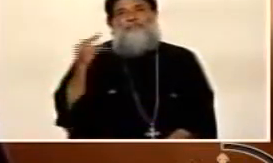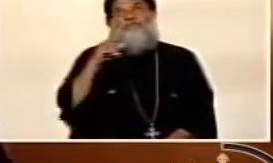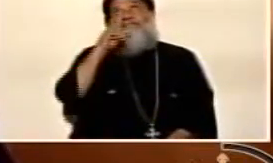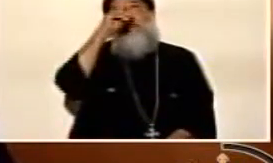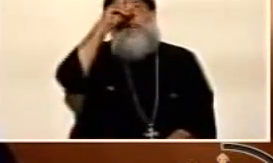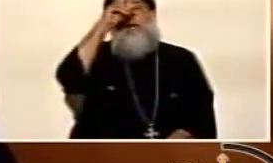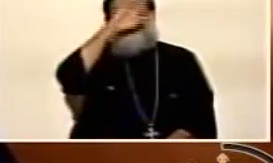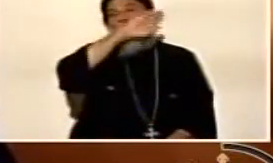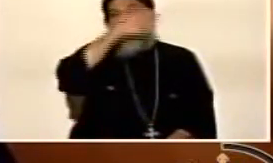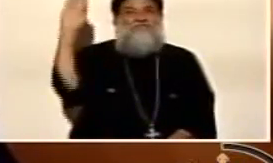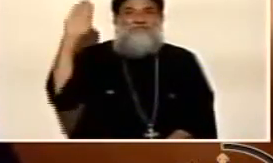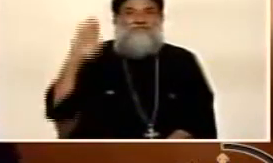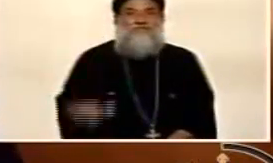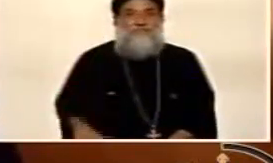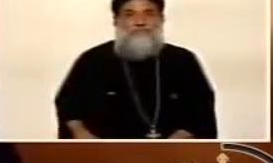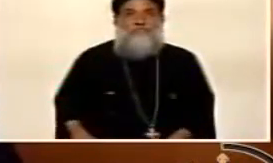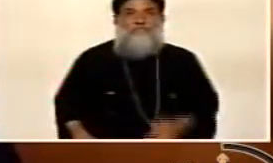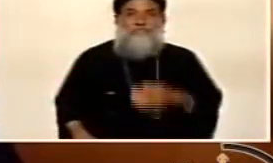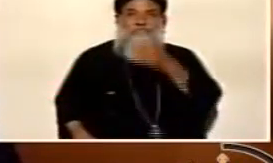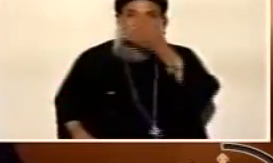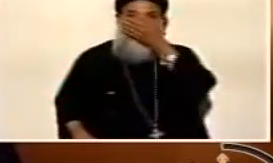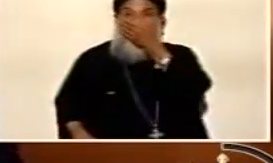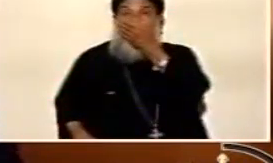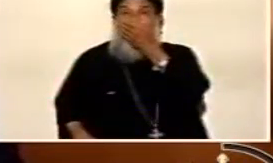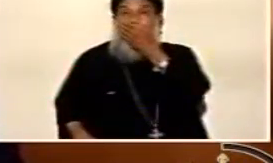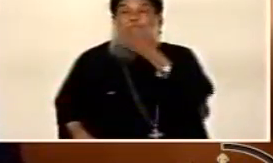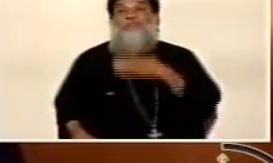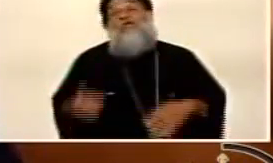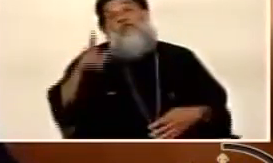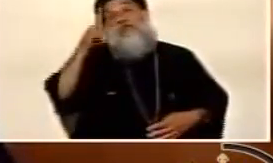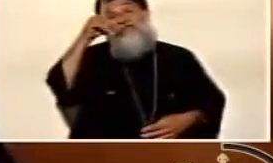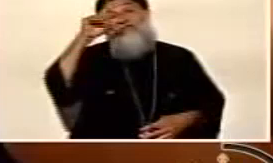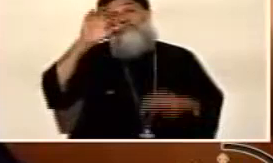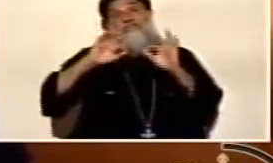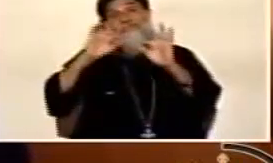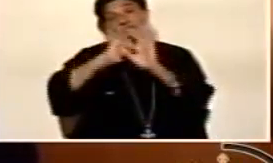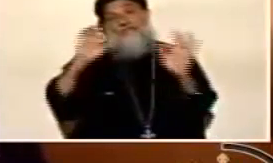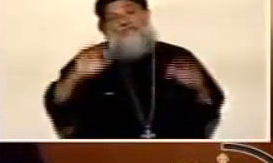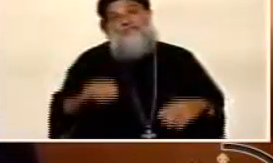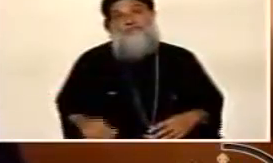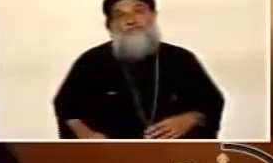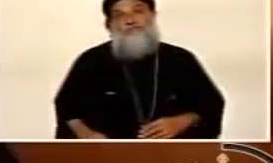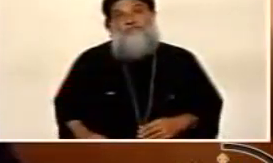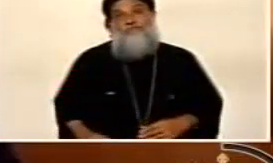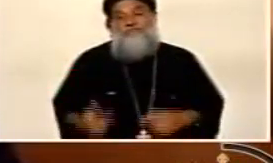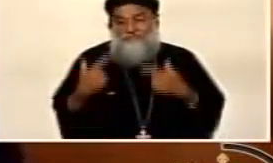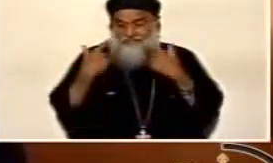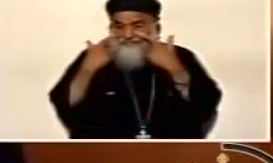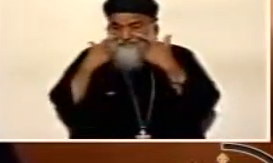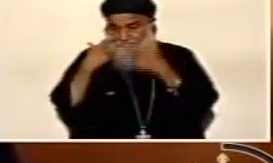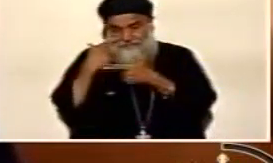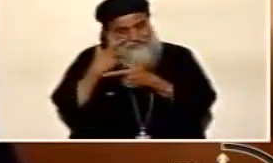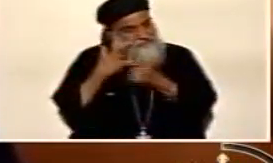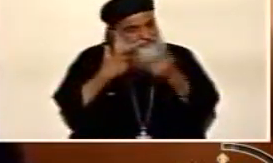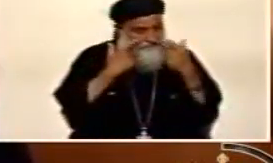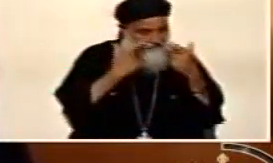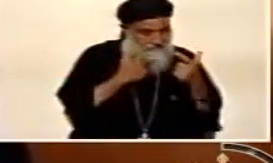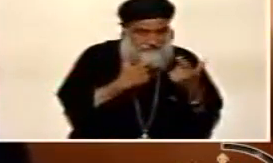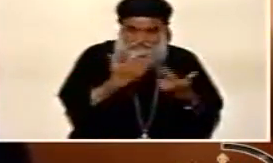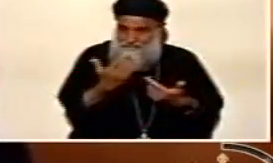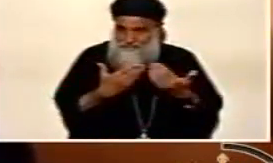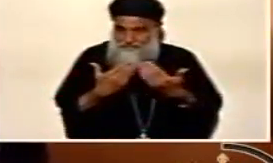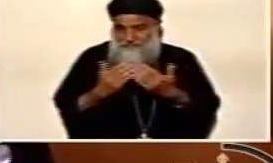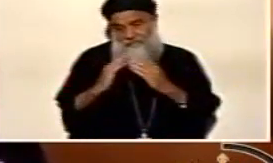الله اللي عنده المقاييس المظبوطة، لأن ساعات نخدع بمدح الناس ويكون